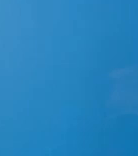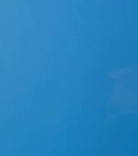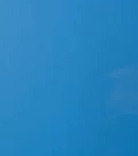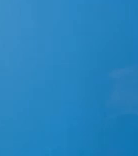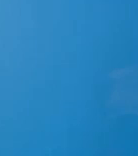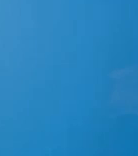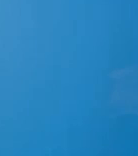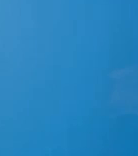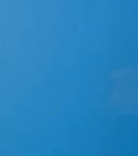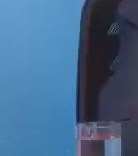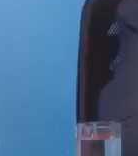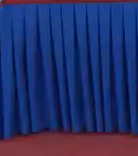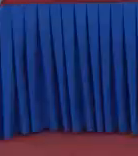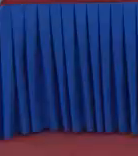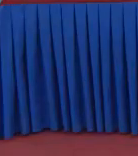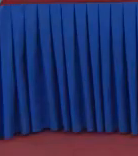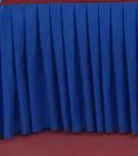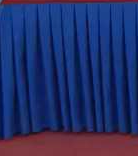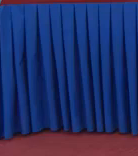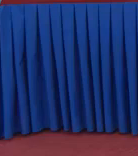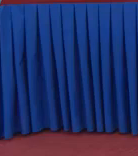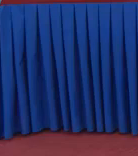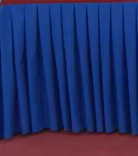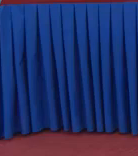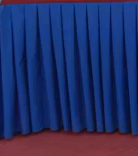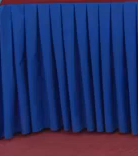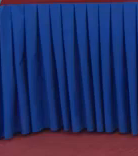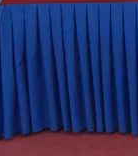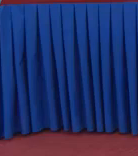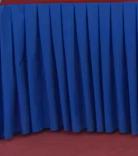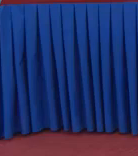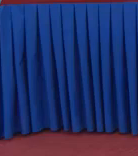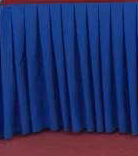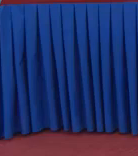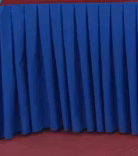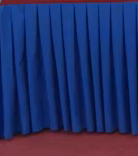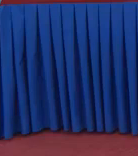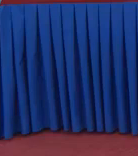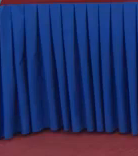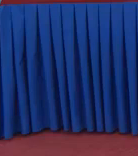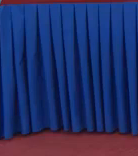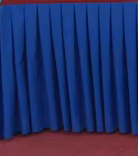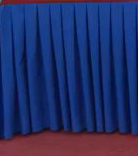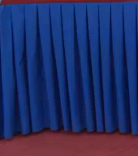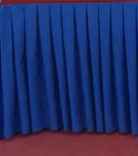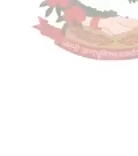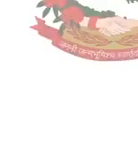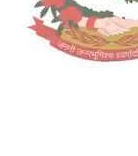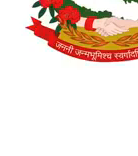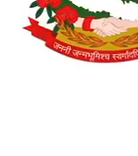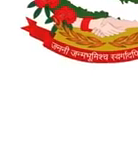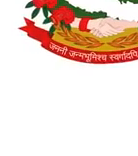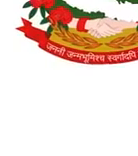भएको छ जस्तो लाग्छ. धेरै धेरै धन्यवाद तपाईँको समयको लागि र प्रयासको लागि. नमस्ते.